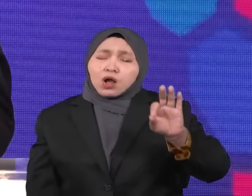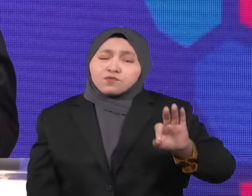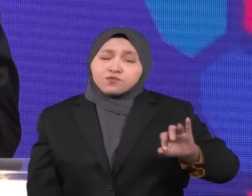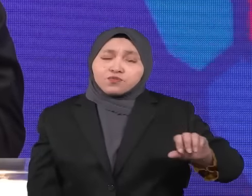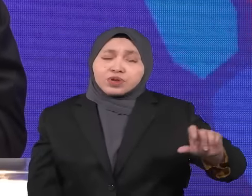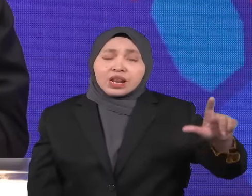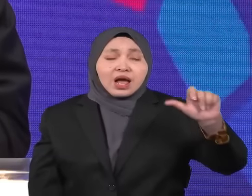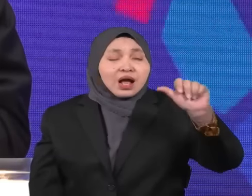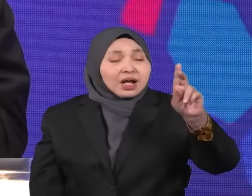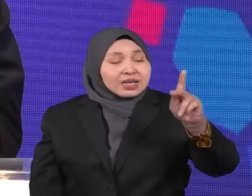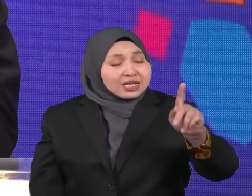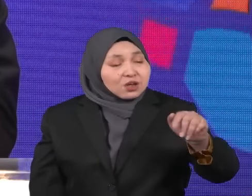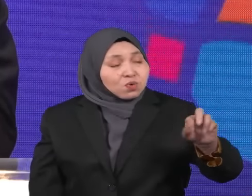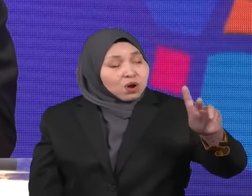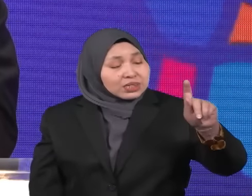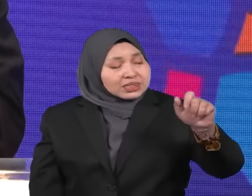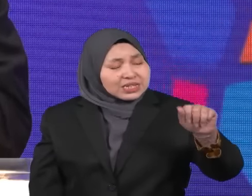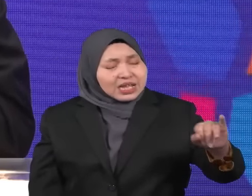akhirati